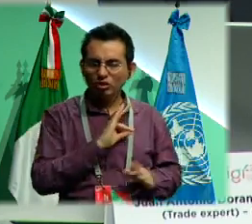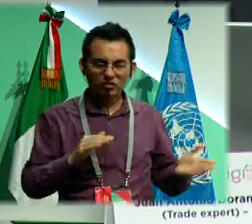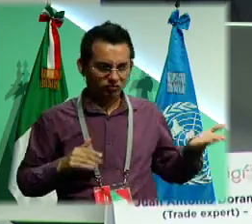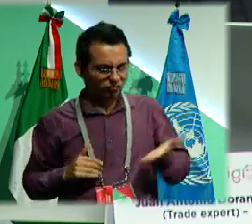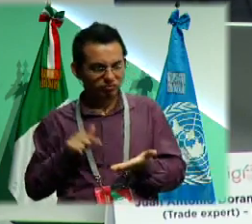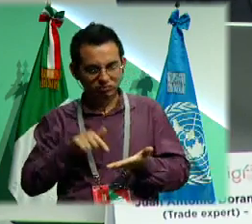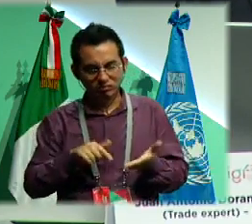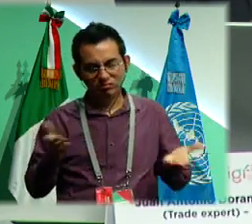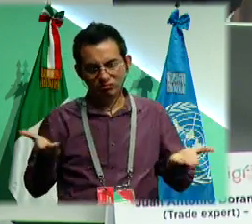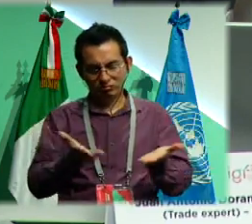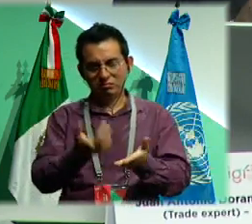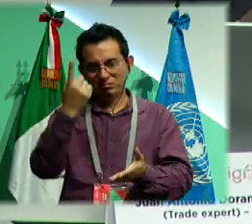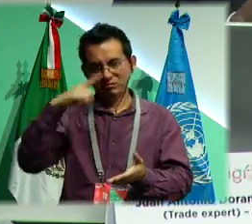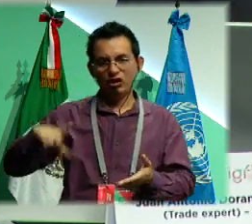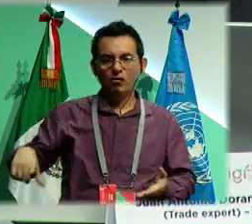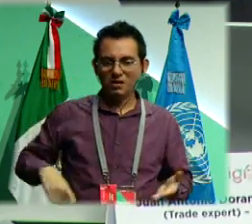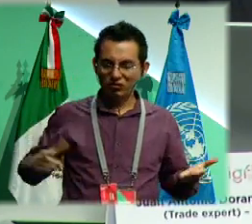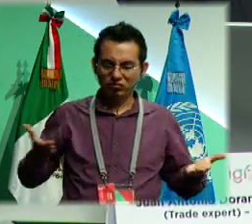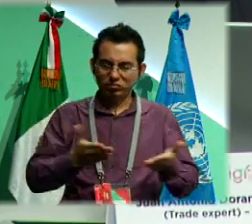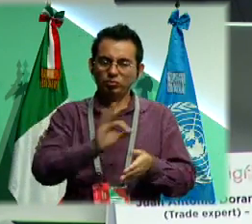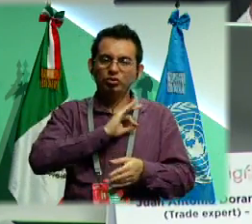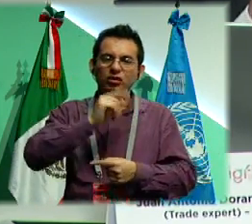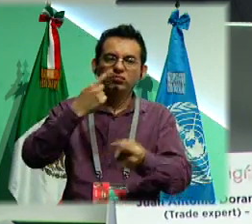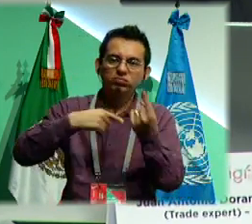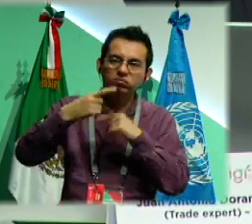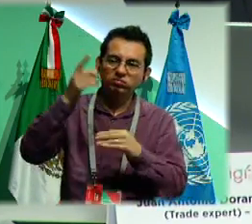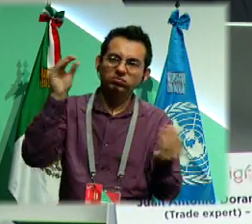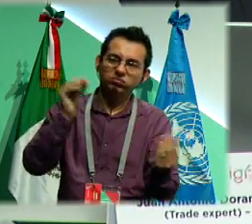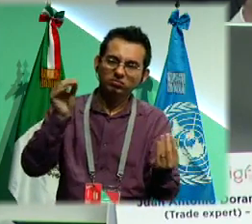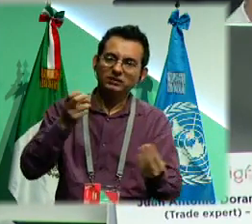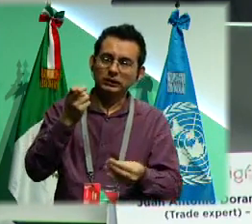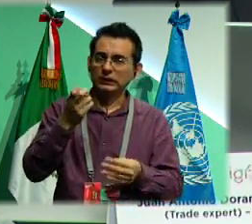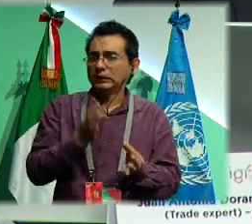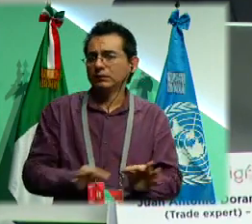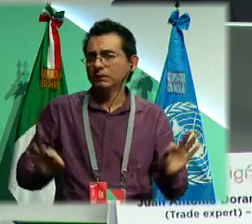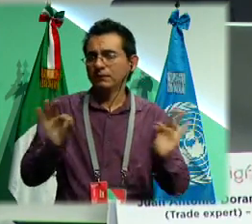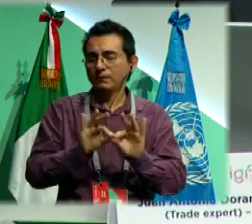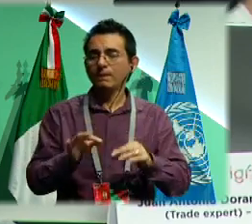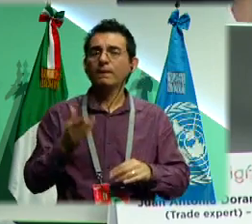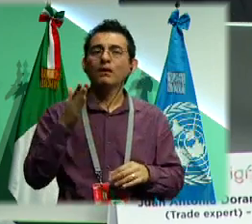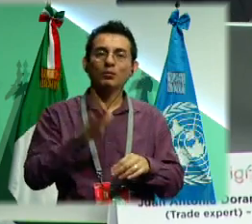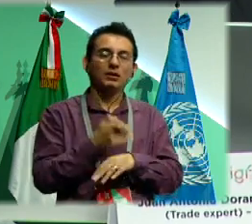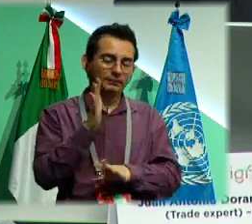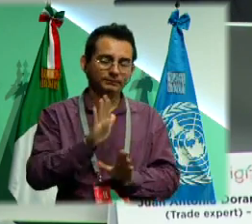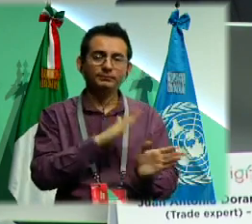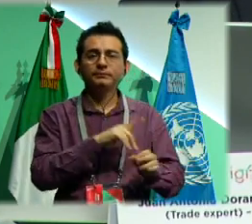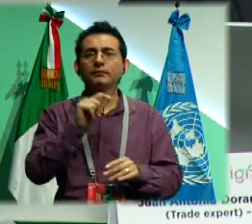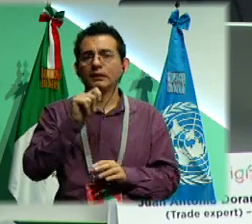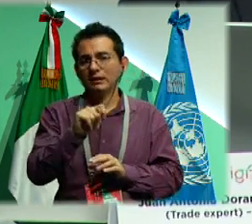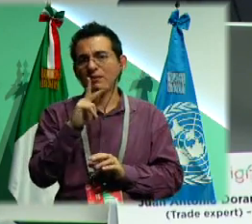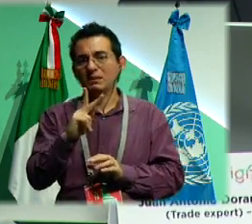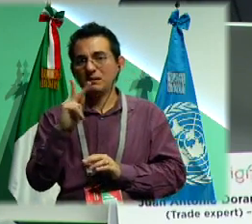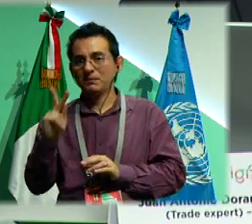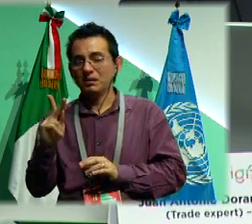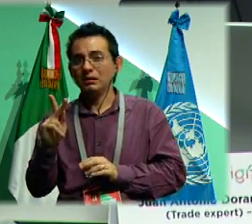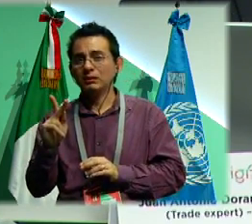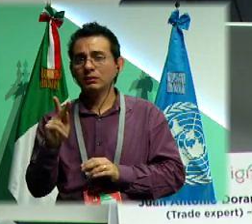autres gouvernements. Et cela, il faut en tenir compte. Je pense que le TTP et l'ALENA